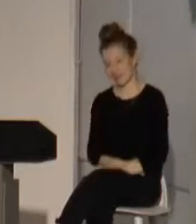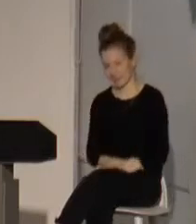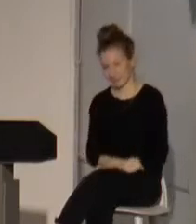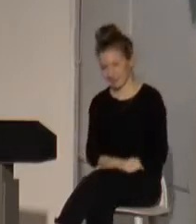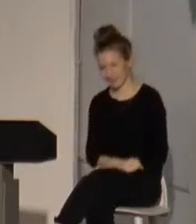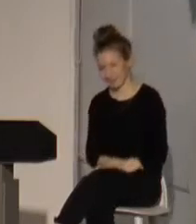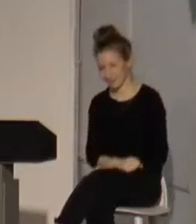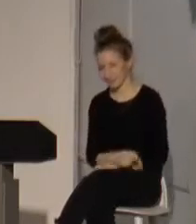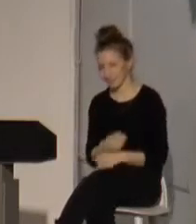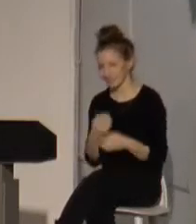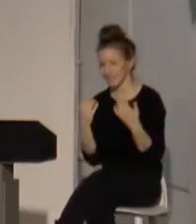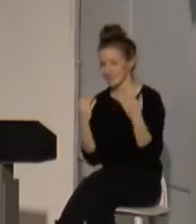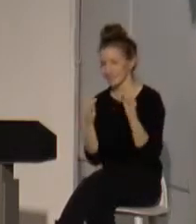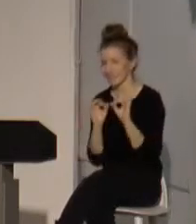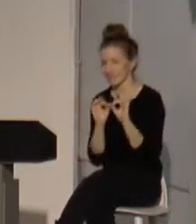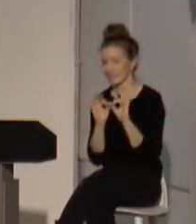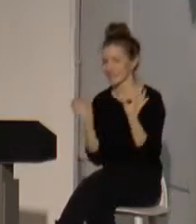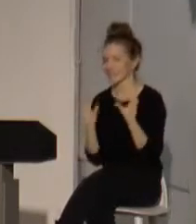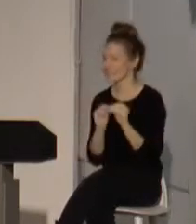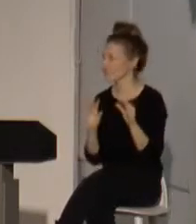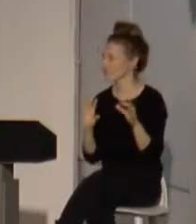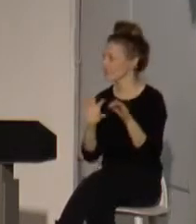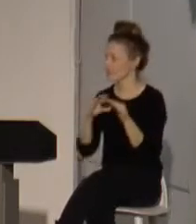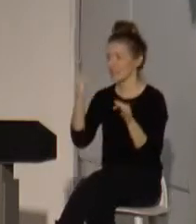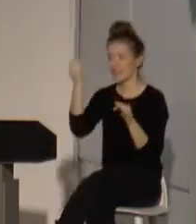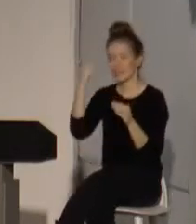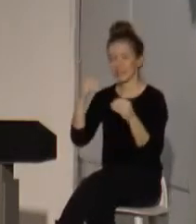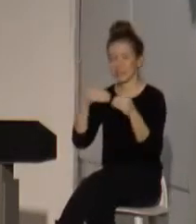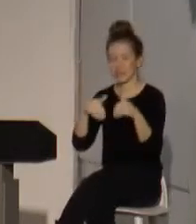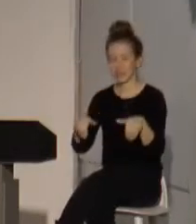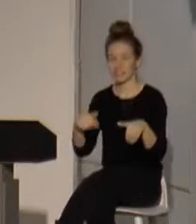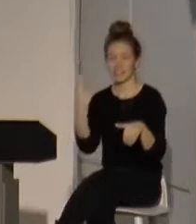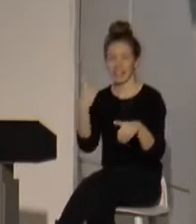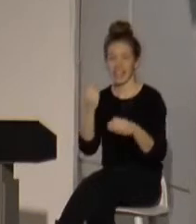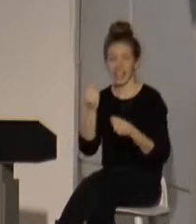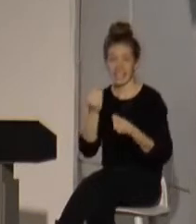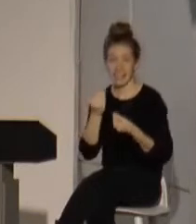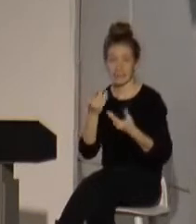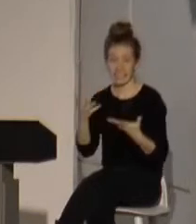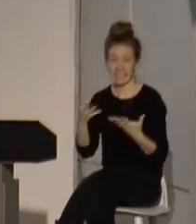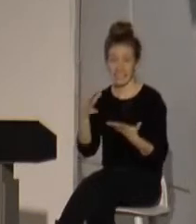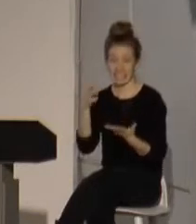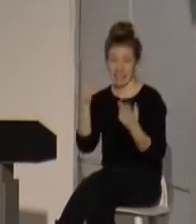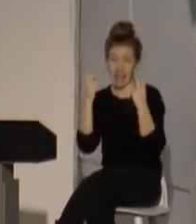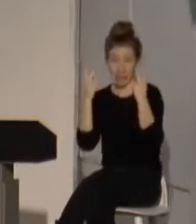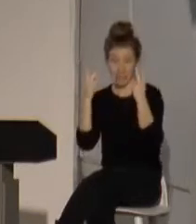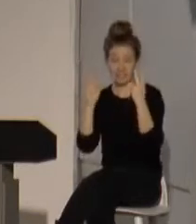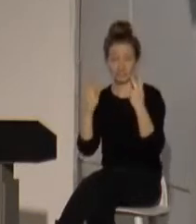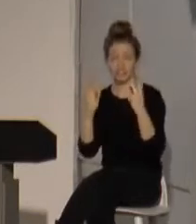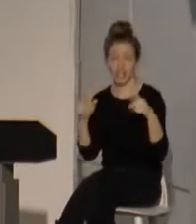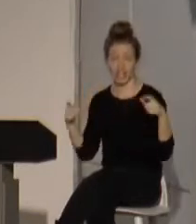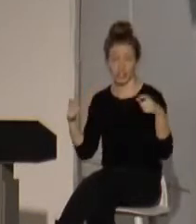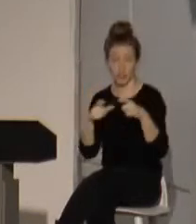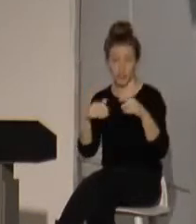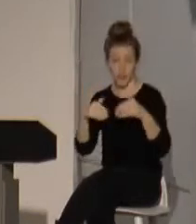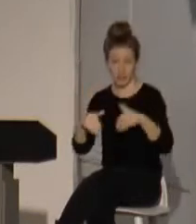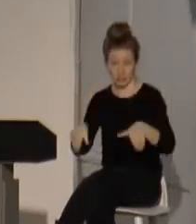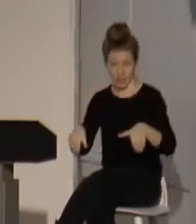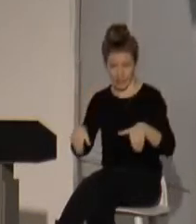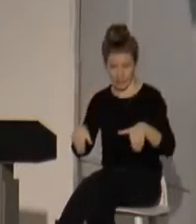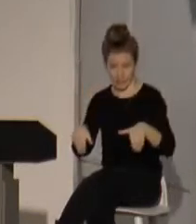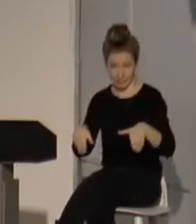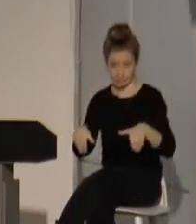אז אנחנו נתחיל בעצם מהחיבור ללימודי מוגבלות, והמסר, אחד המסרים המרכזיים שתנועת הנכים בעצם